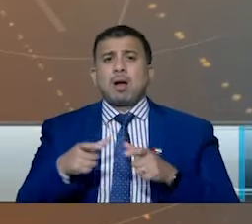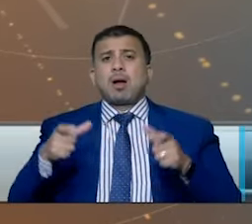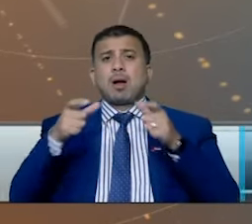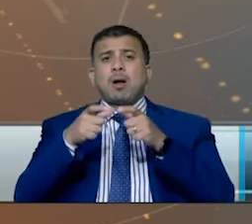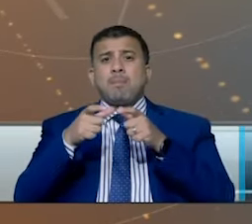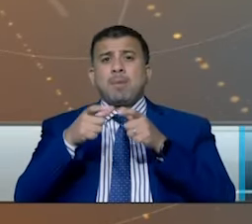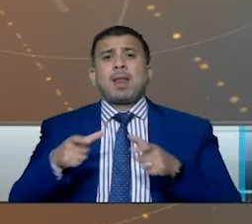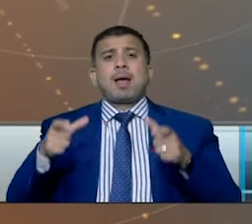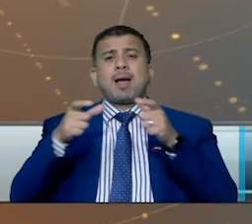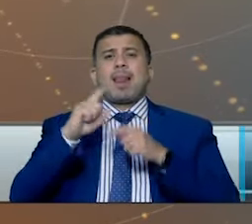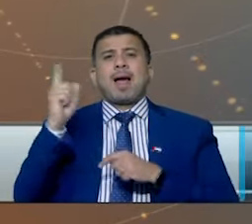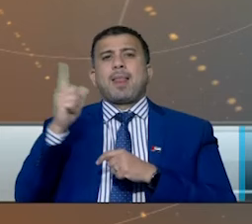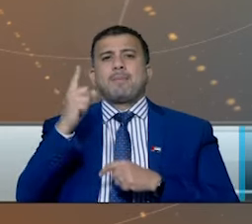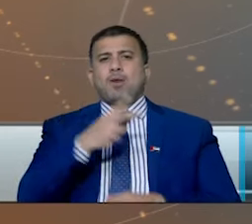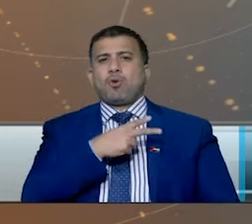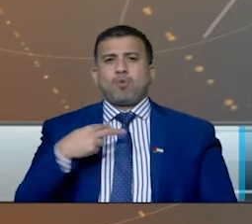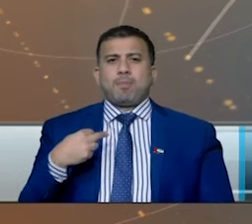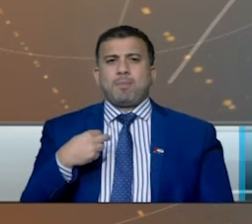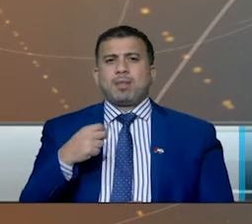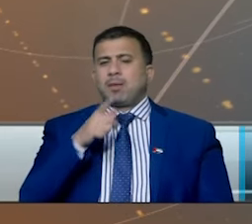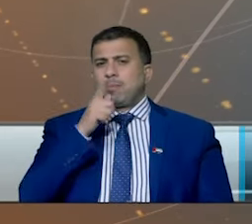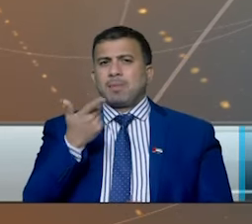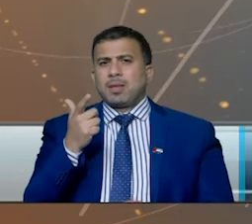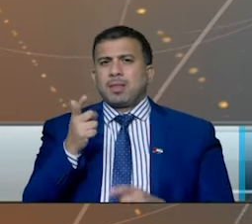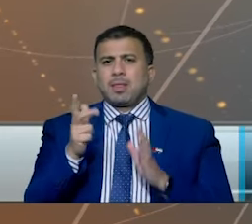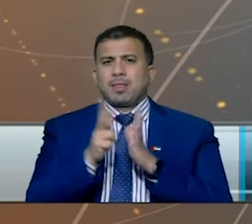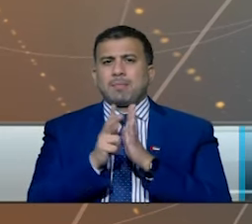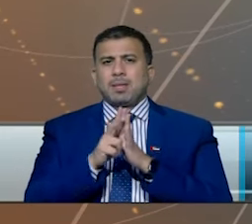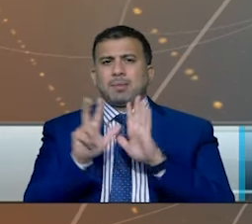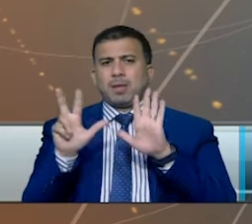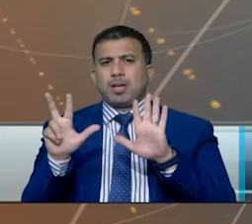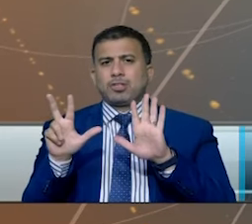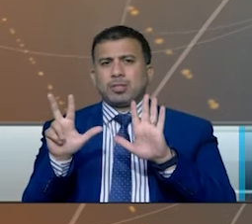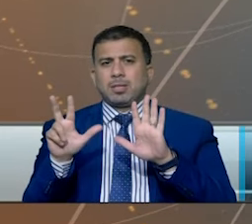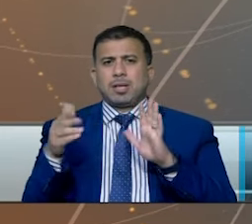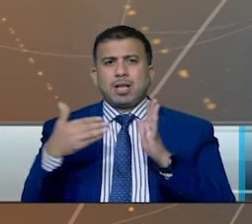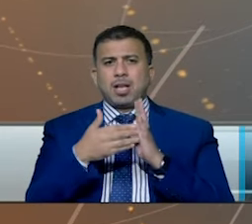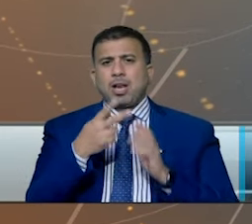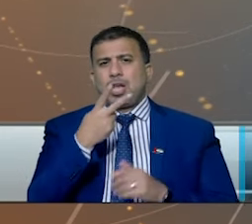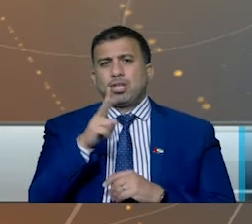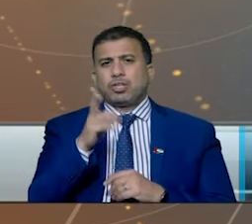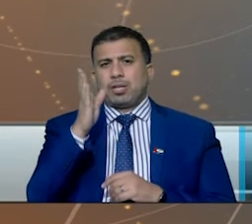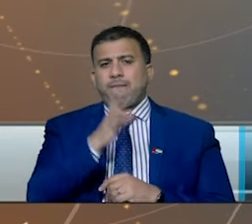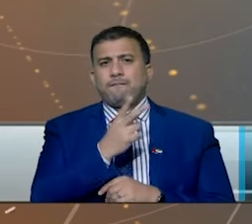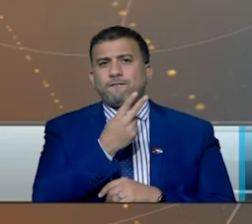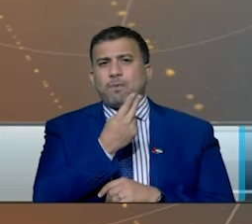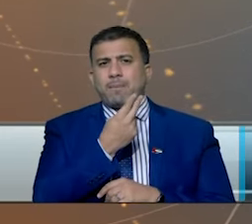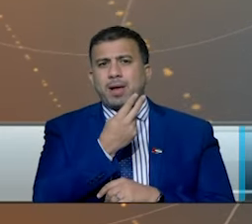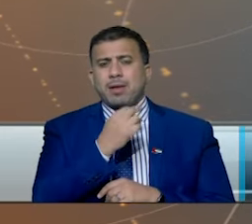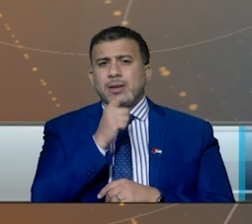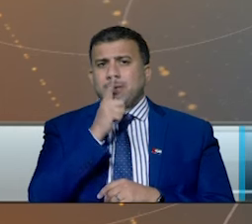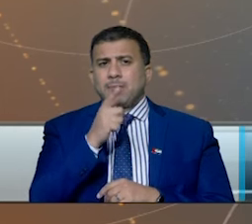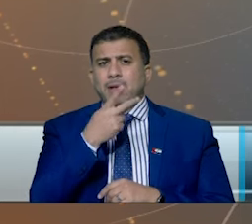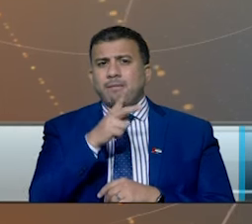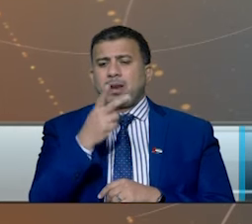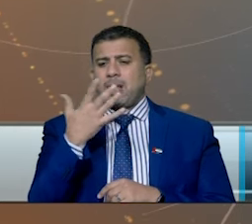الدوره المقبله للقمه العالميه للحكومات في الفتره من الثام عشر الى الع من فبراير